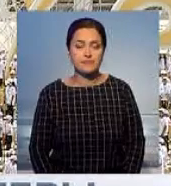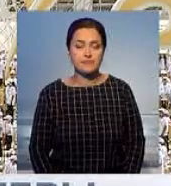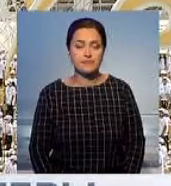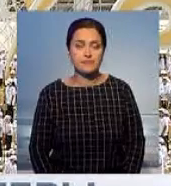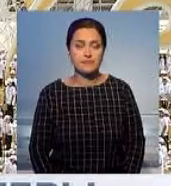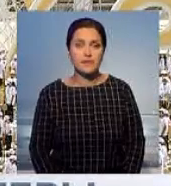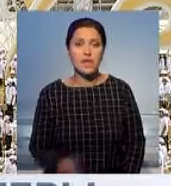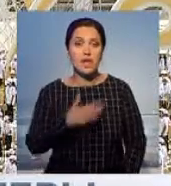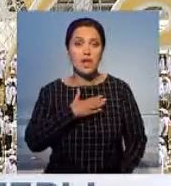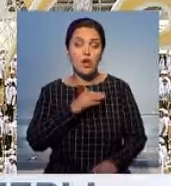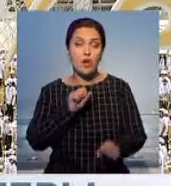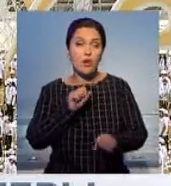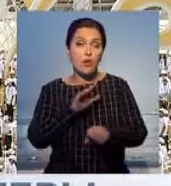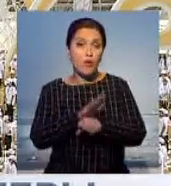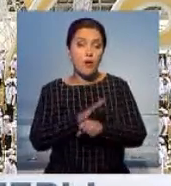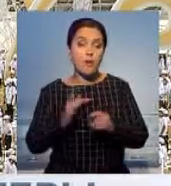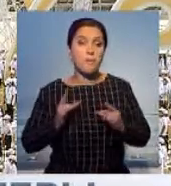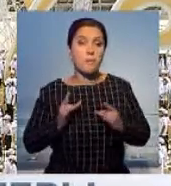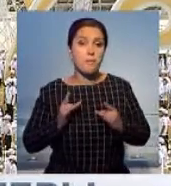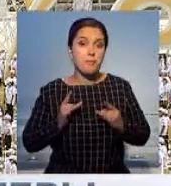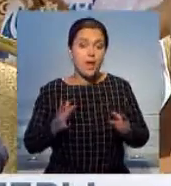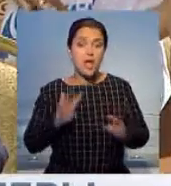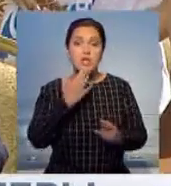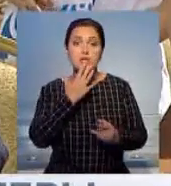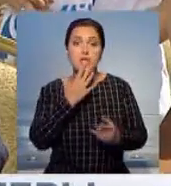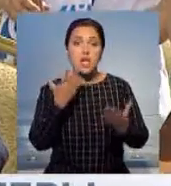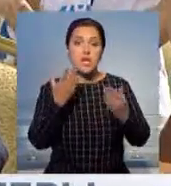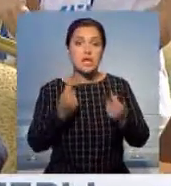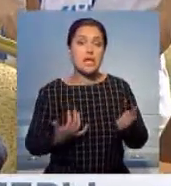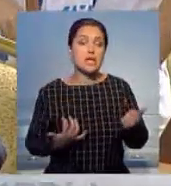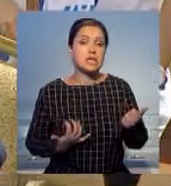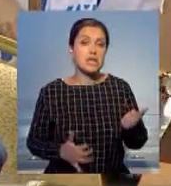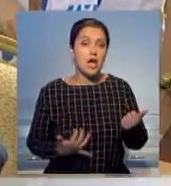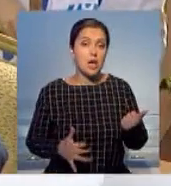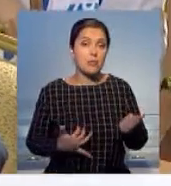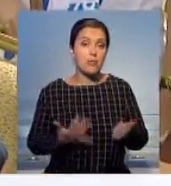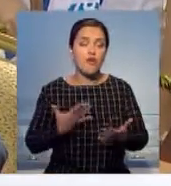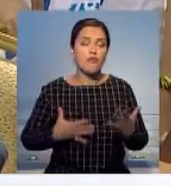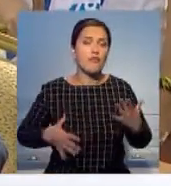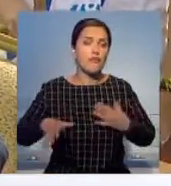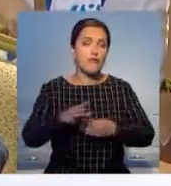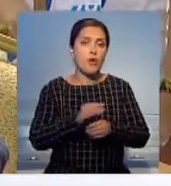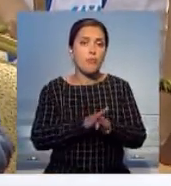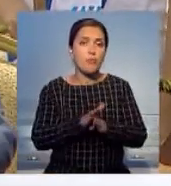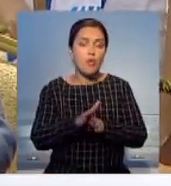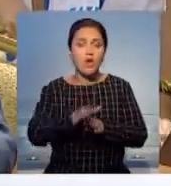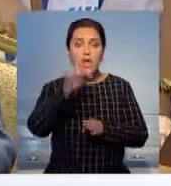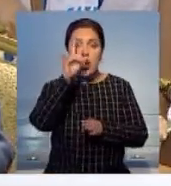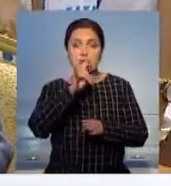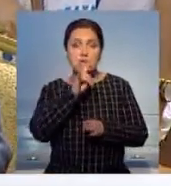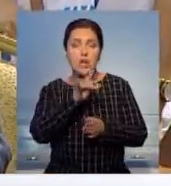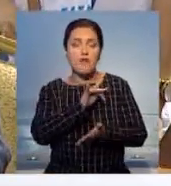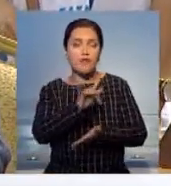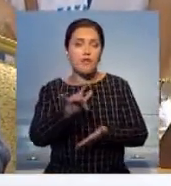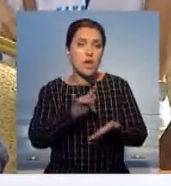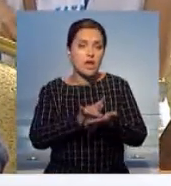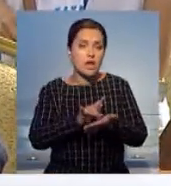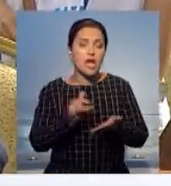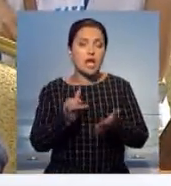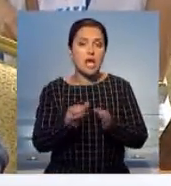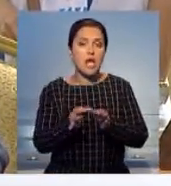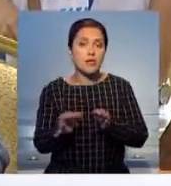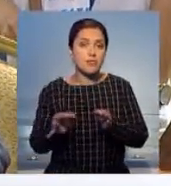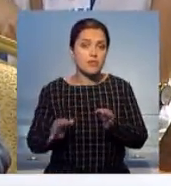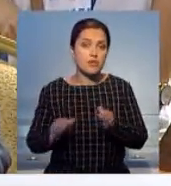Я издал указ о праздновании Национального дня Дамбры, и в соответствии с ним во всех уголках нашей страны, в городах, областных центрах,